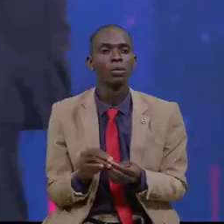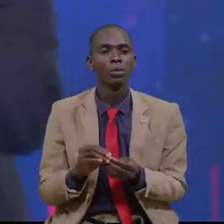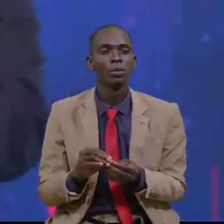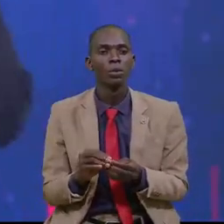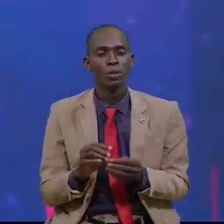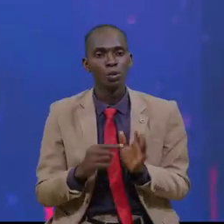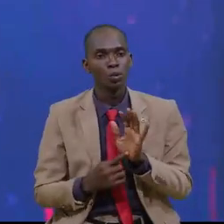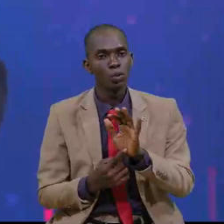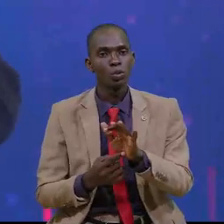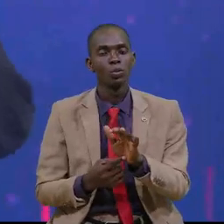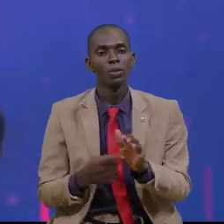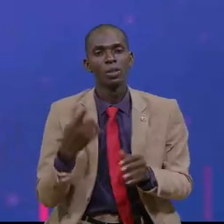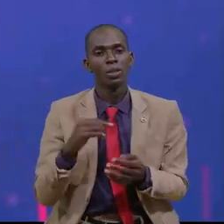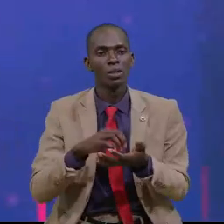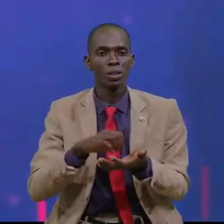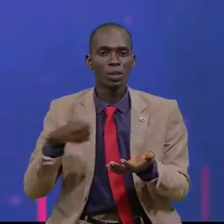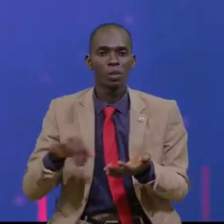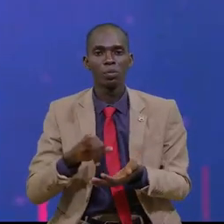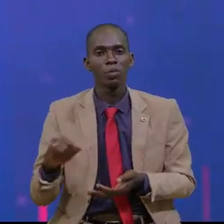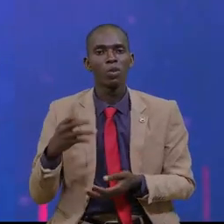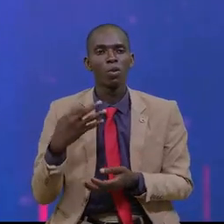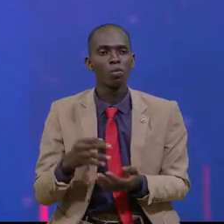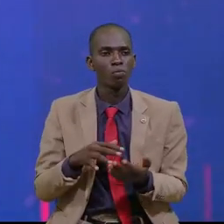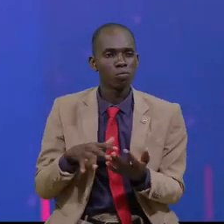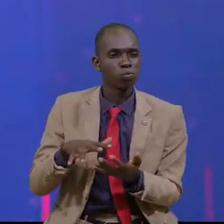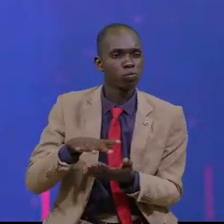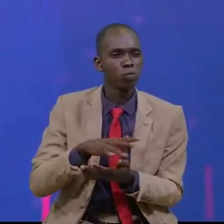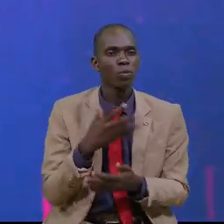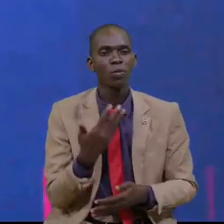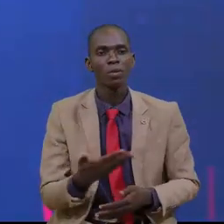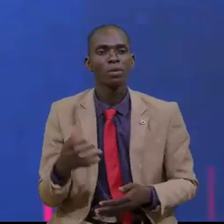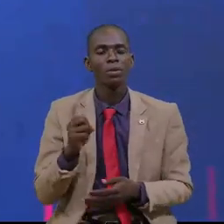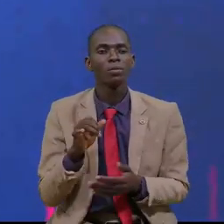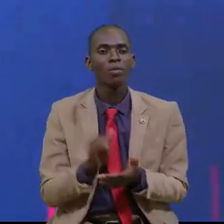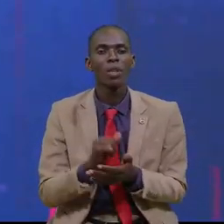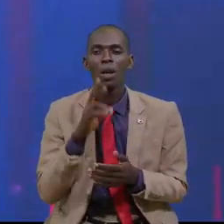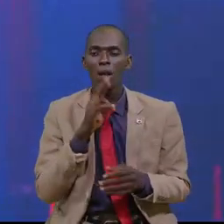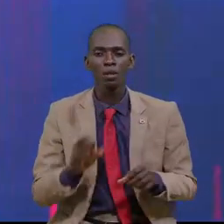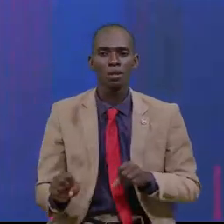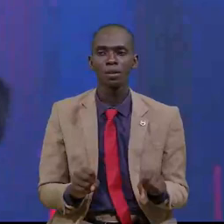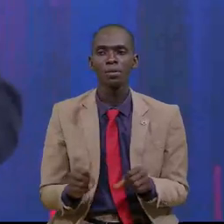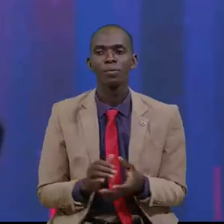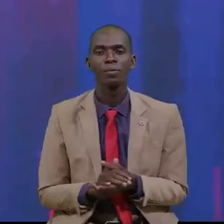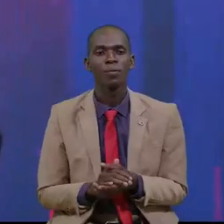le changement des choses ébranlées comme étant faites pour un temps,